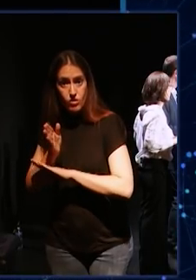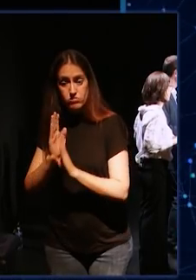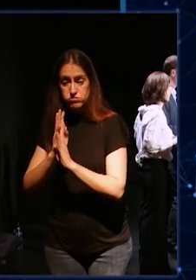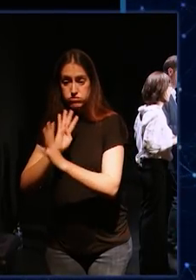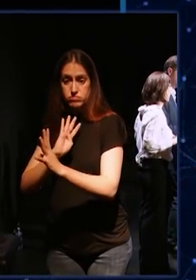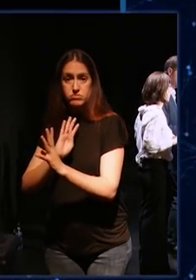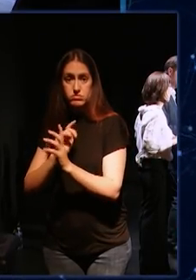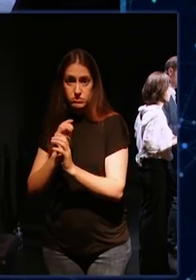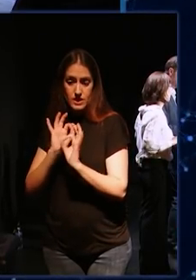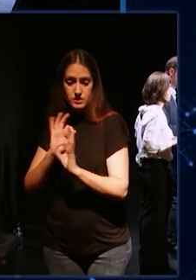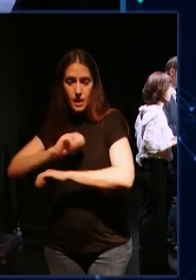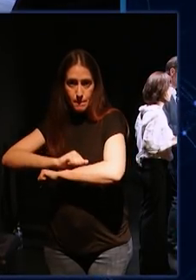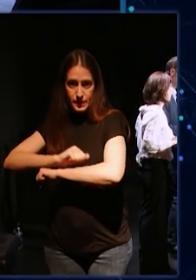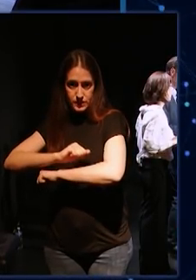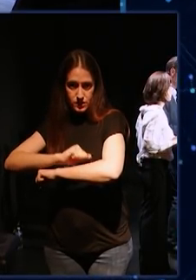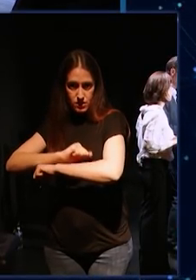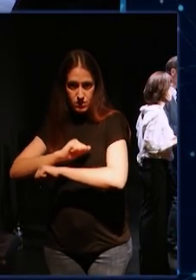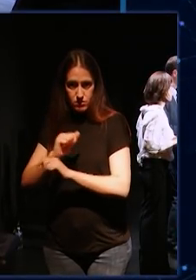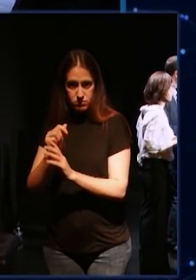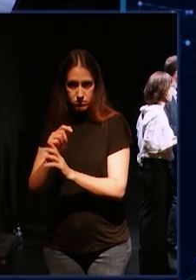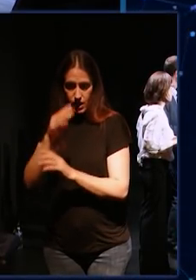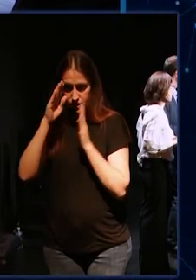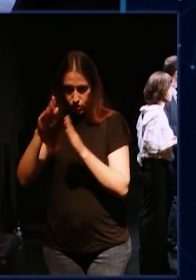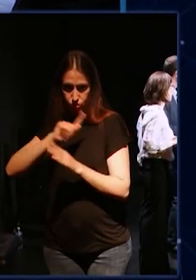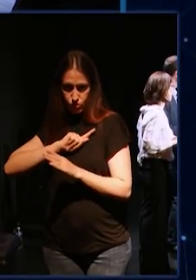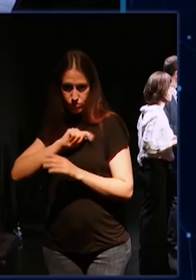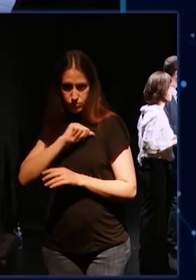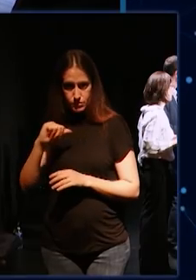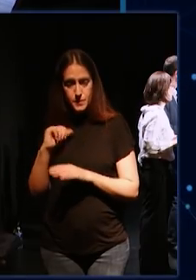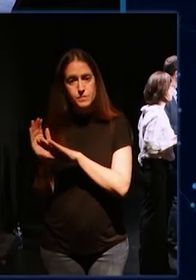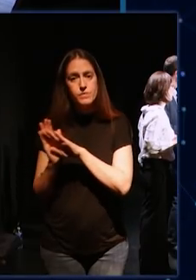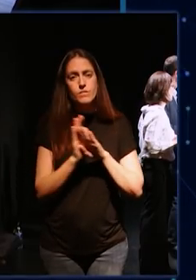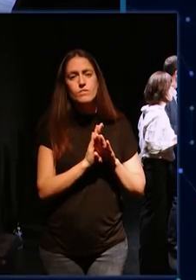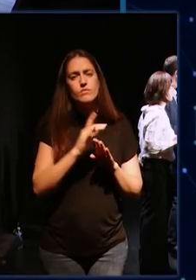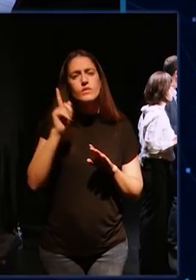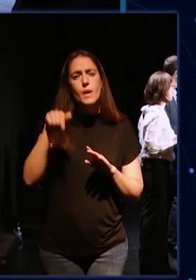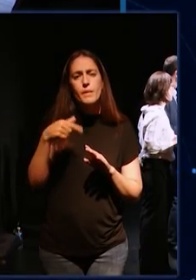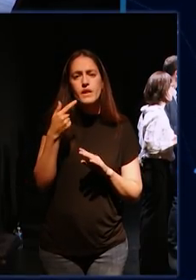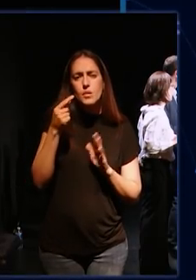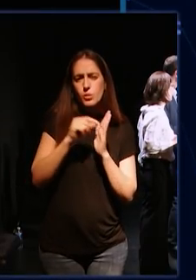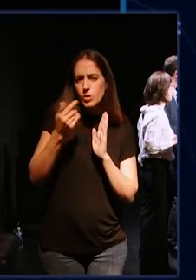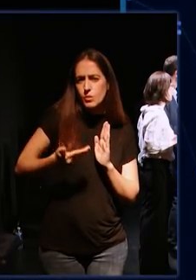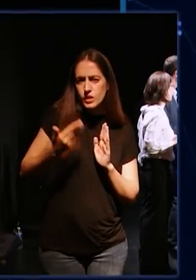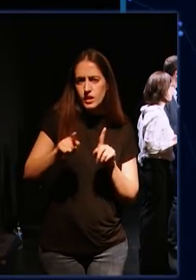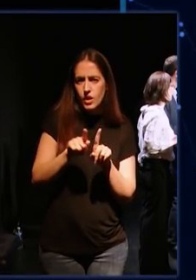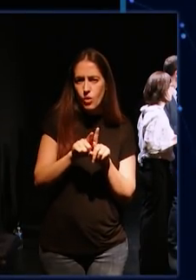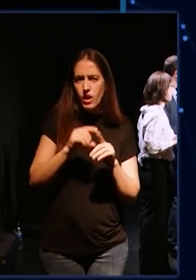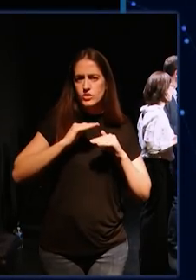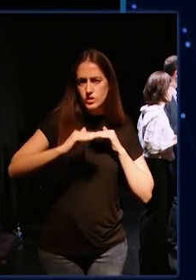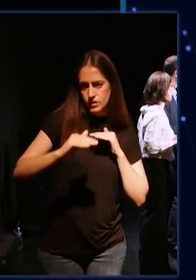o alguna queixa o necessiten d'algun servei. Apostem pel comerç de proximitat i que sigui sostenible